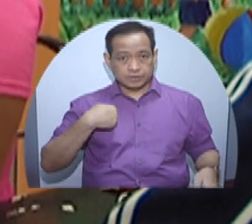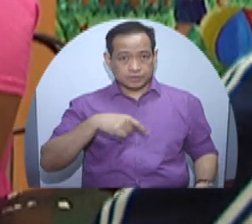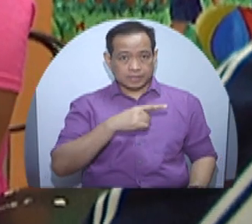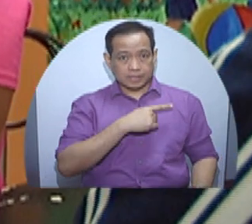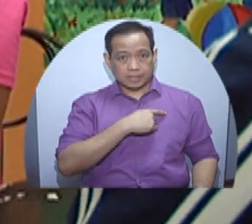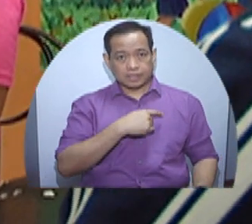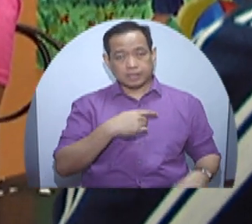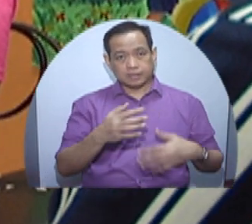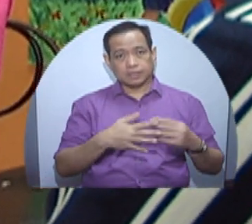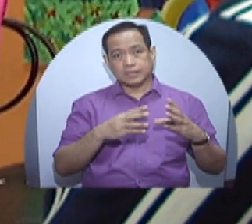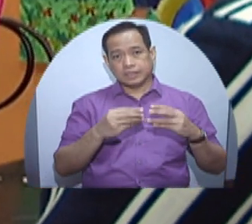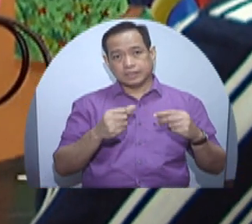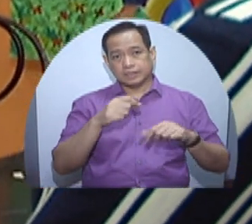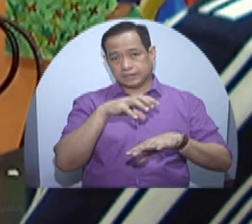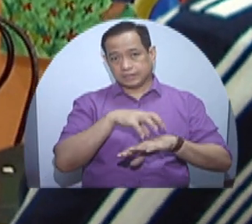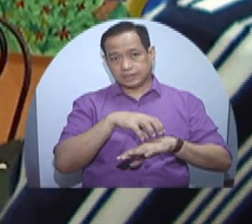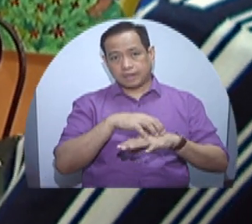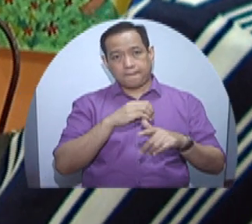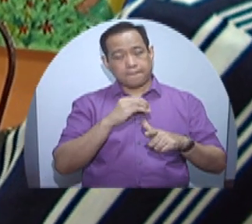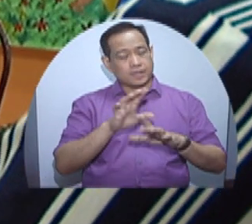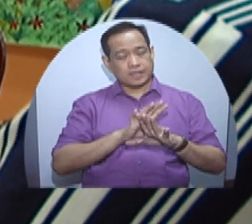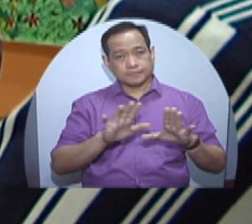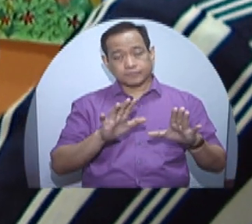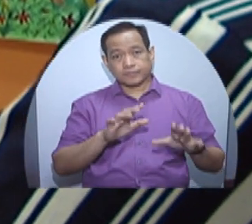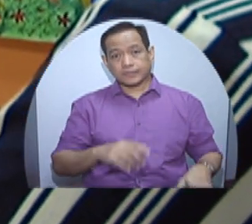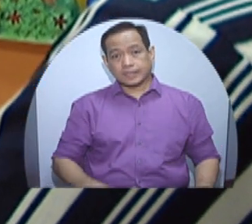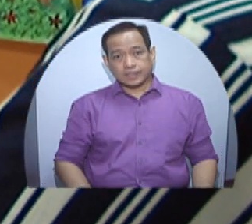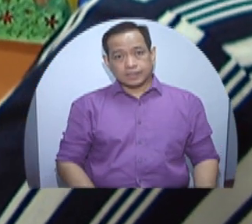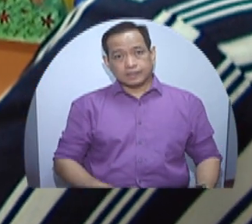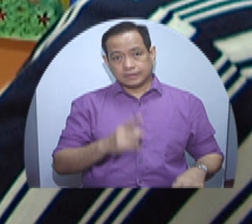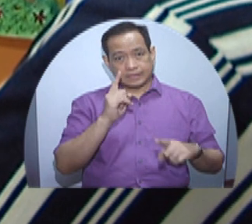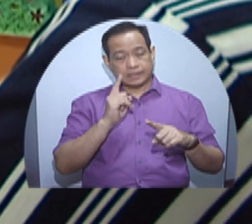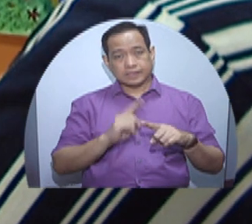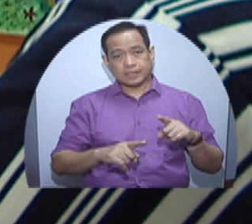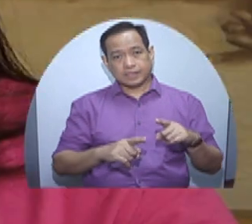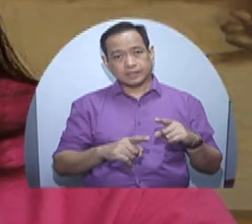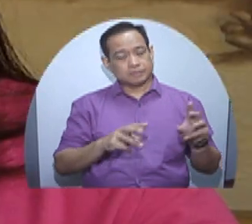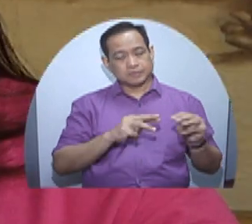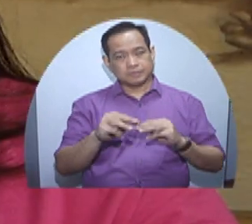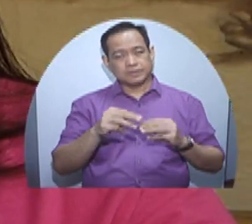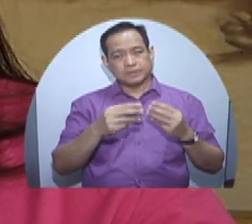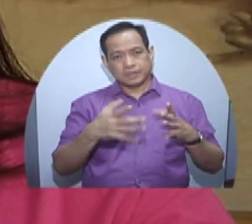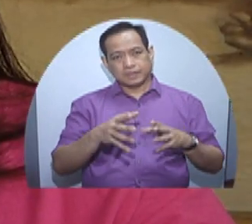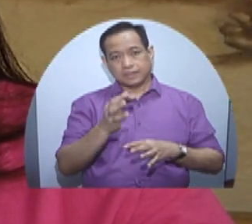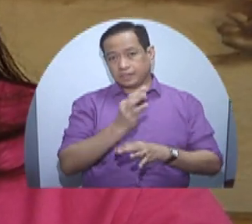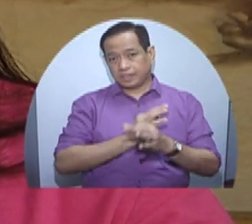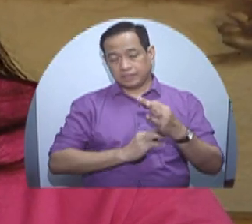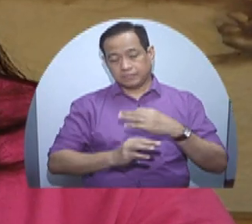doktor, matanggal man po yung bukol niya o hindi, hindi niya na po maano yung paa niya, magagalaw